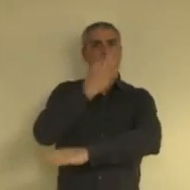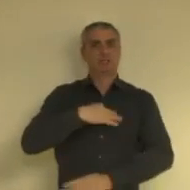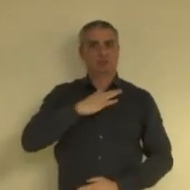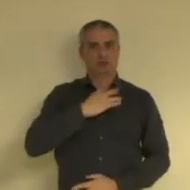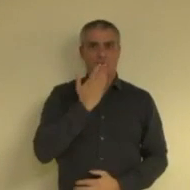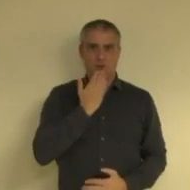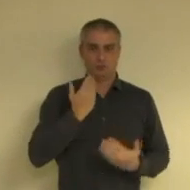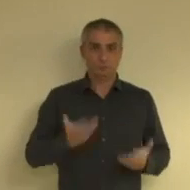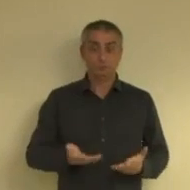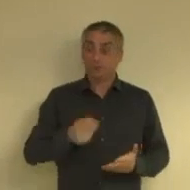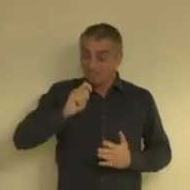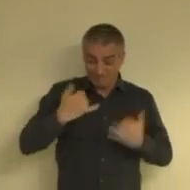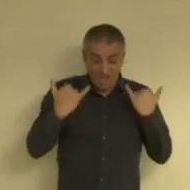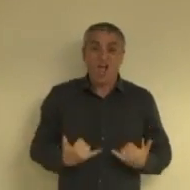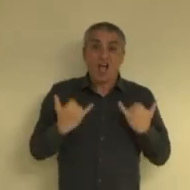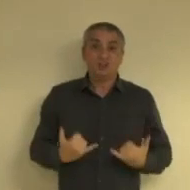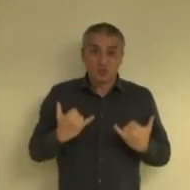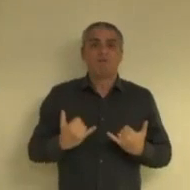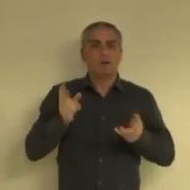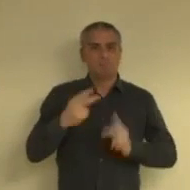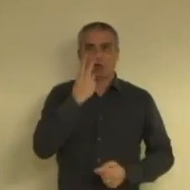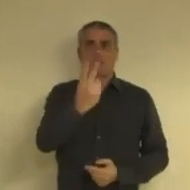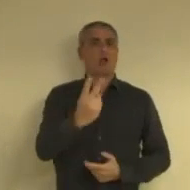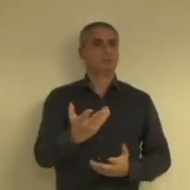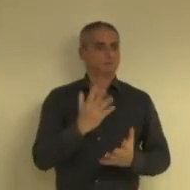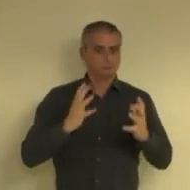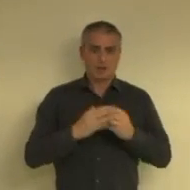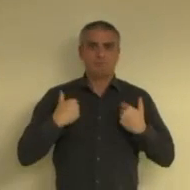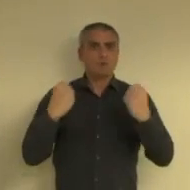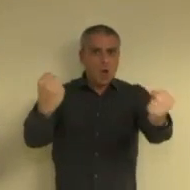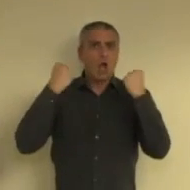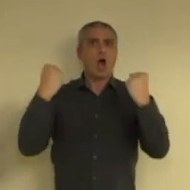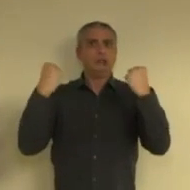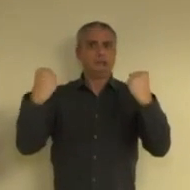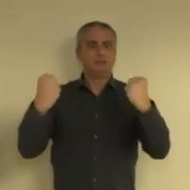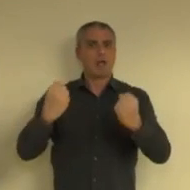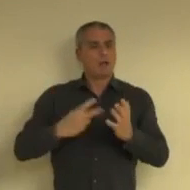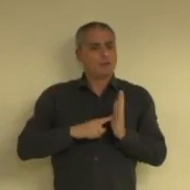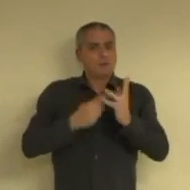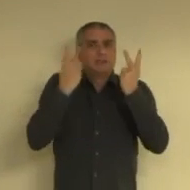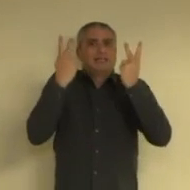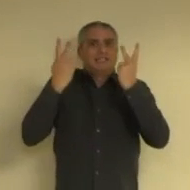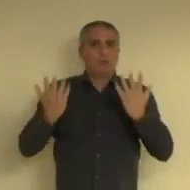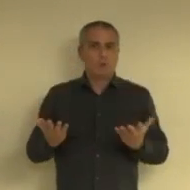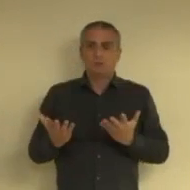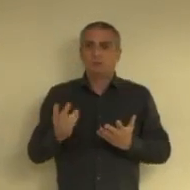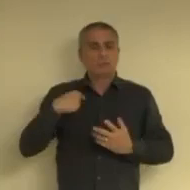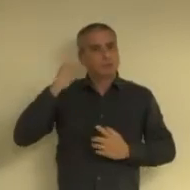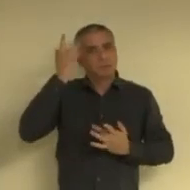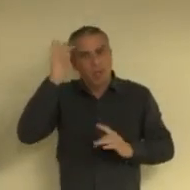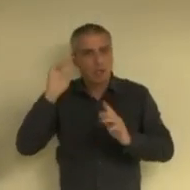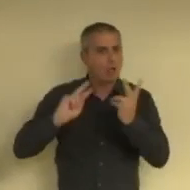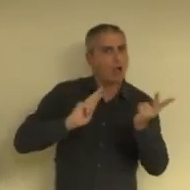שלנו. דווקא בימים הללו אפשר לראות איזו עוצמה יש לנו, איזו חיוניות, איזו